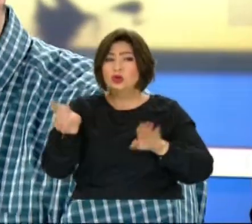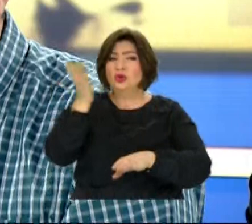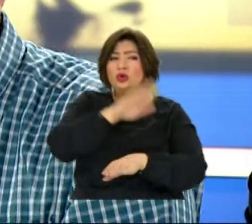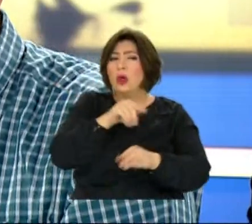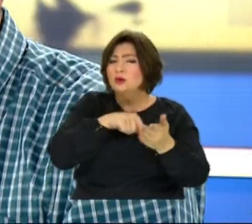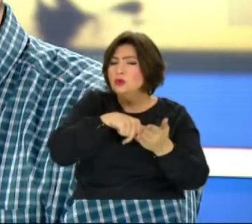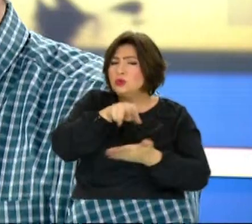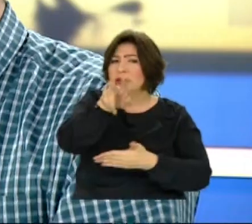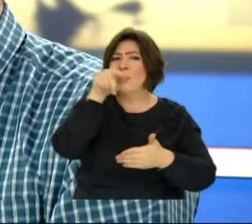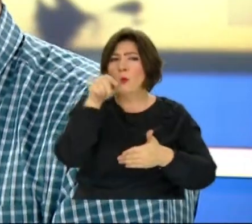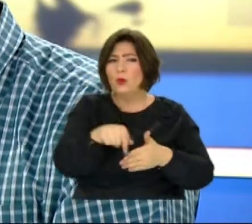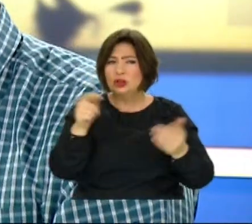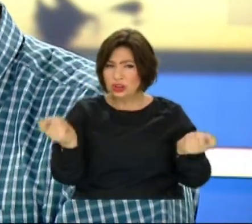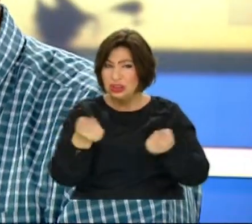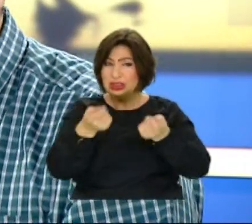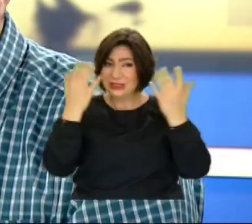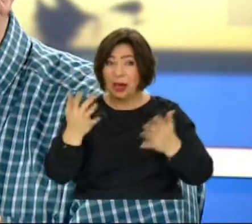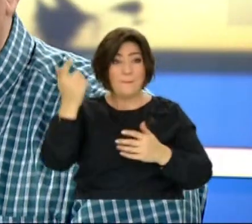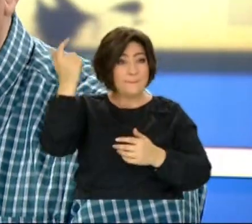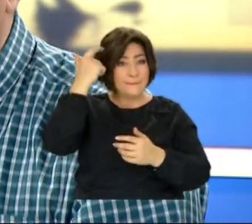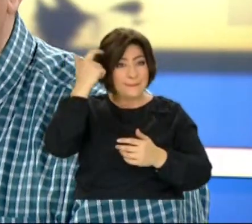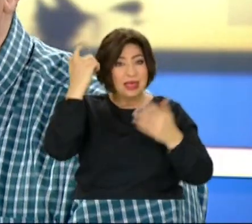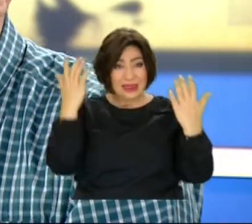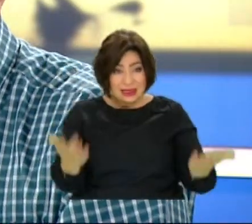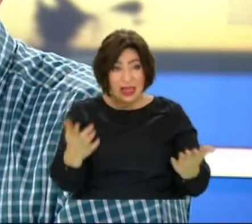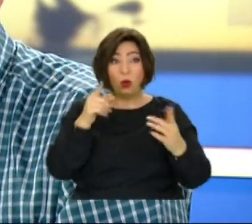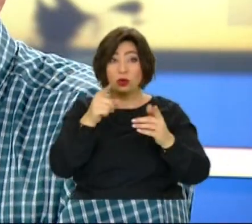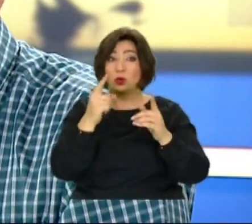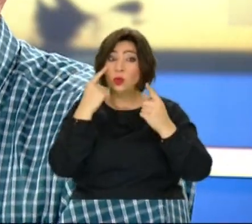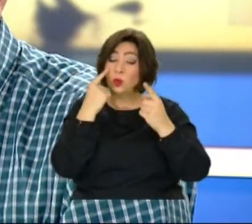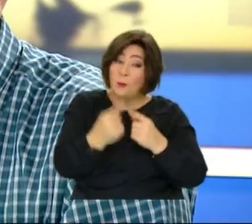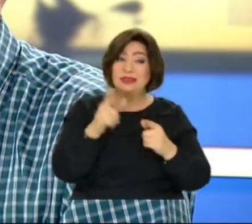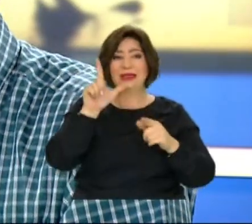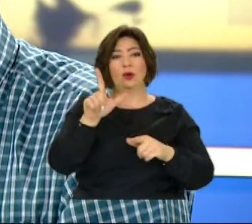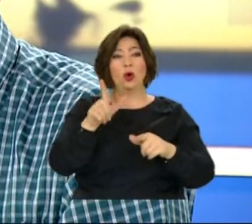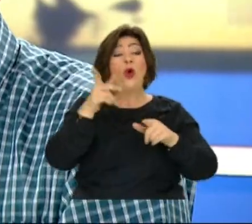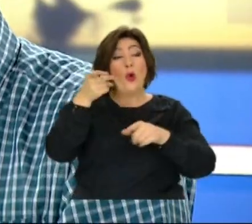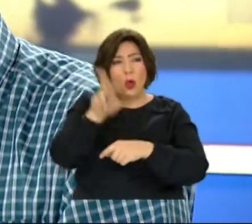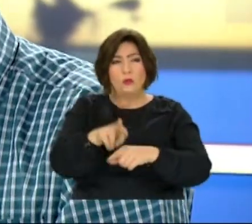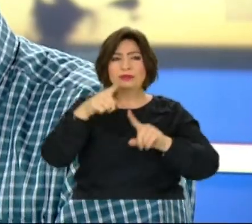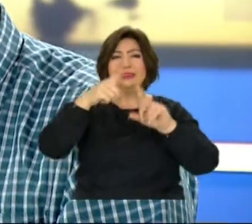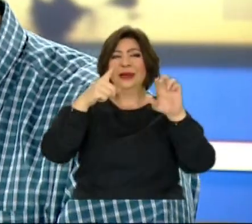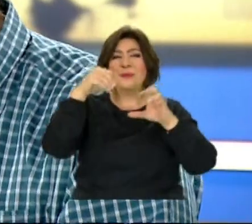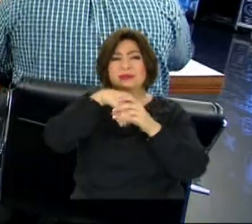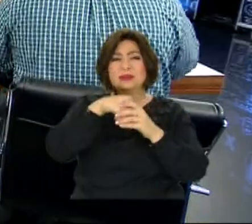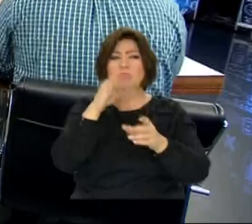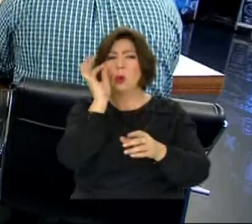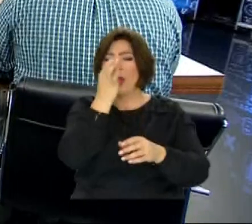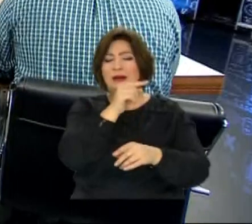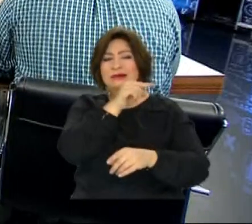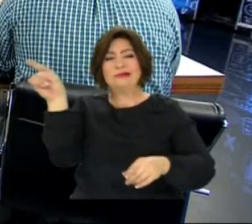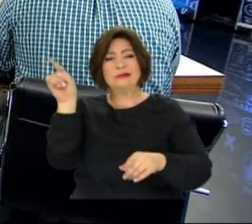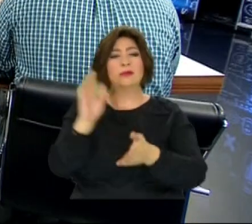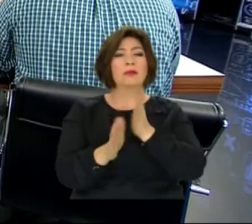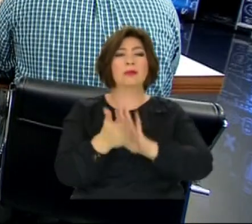süreçte eğer bunları çalıştırabilirseniz beyniyle ne vaat ettiğini değerlendirmeniz gerekiyor. Ölüm hakikaten tıbbi açıdan öyle çok kolay hemen çizik atabileceğiniz bir